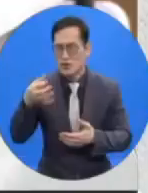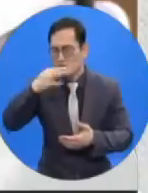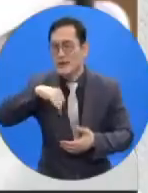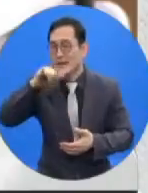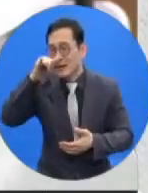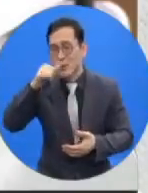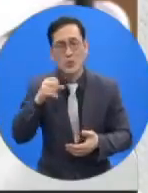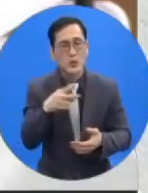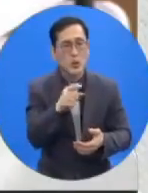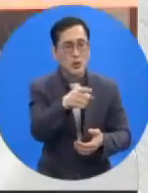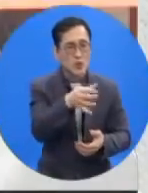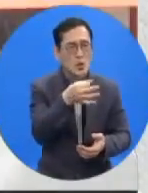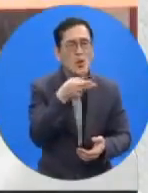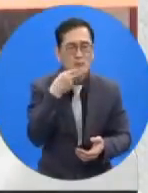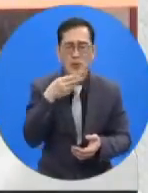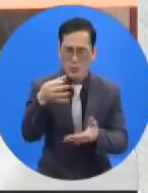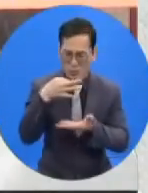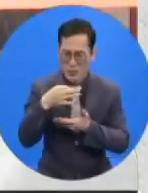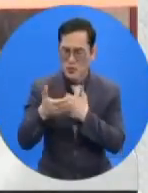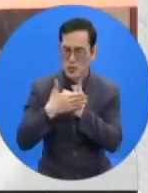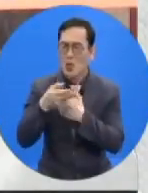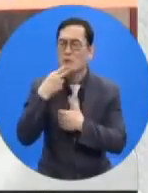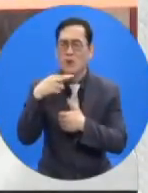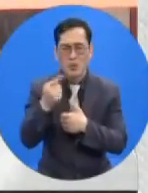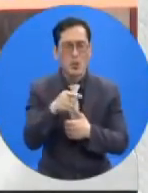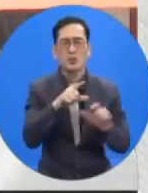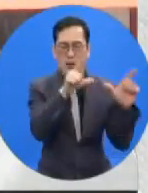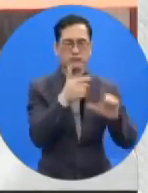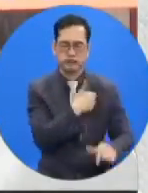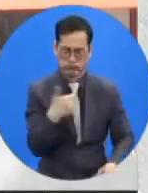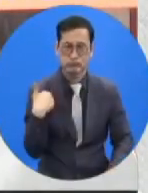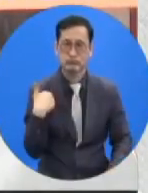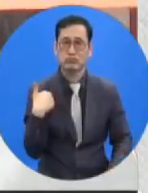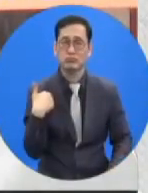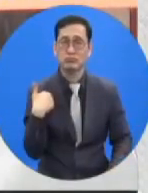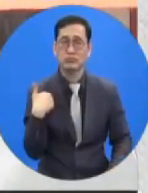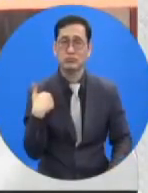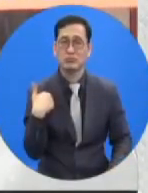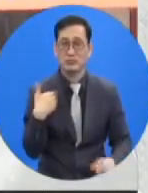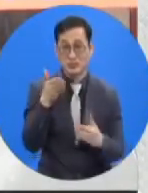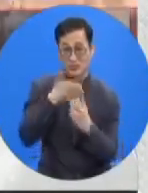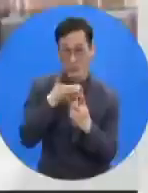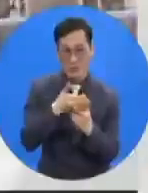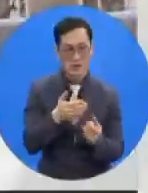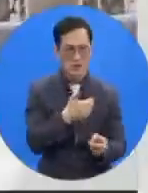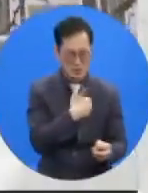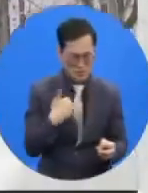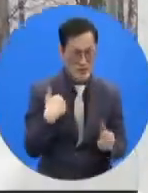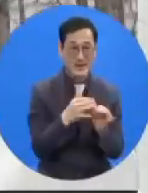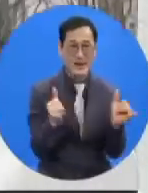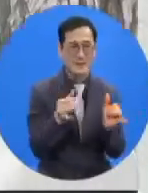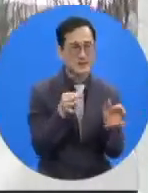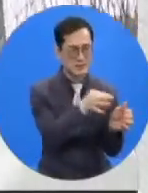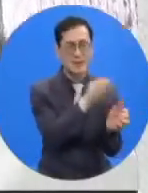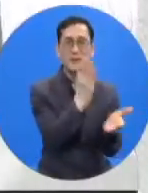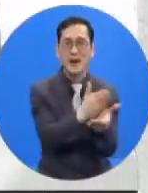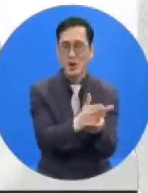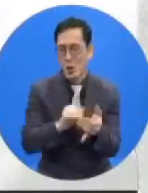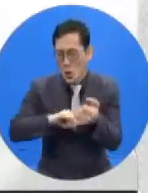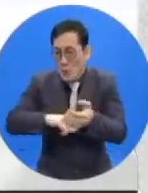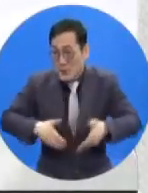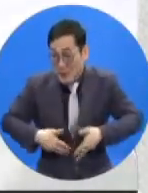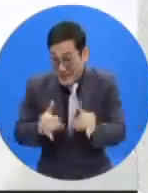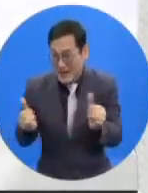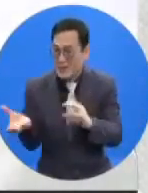경우들도 있을 거라고 생각을 하거든요. 그래서 그렇게 전체를 하는 것보다는 집중적으로 꼭 필요한 사람들한테 돌아갈 수 있도록 어떤